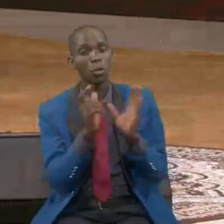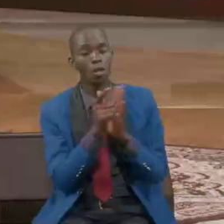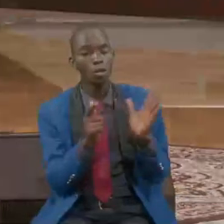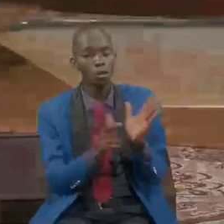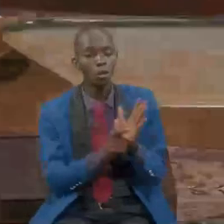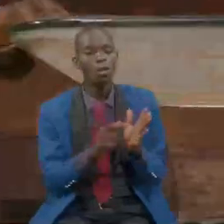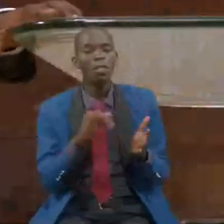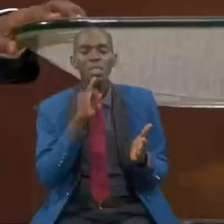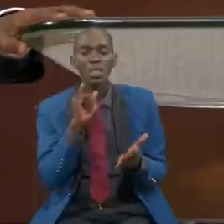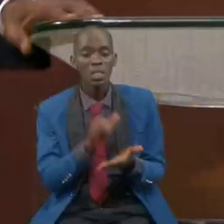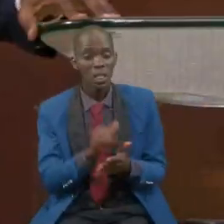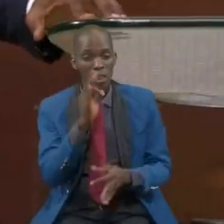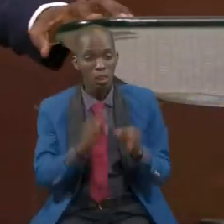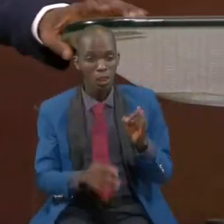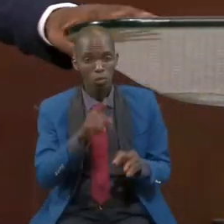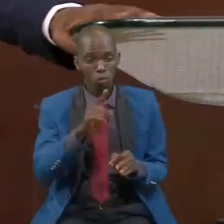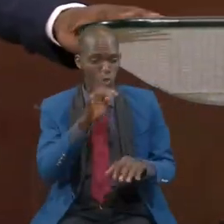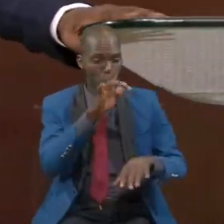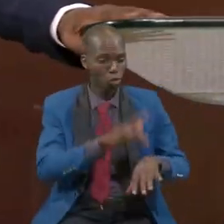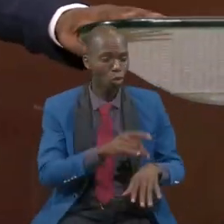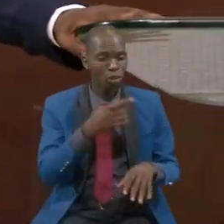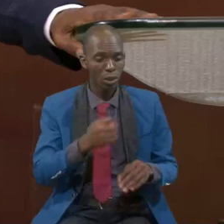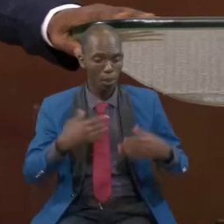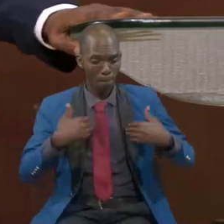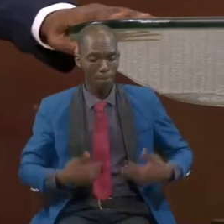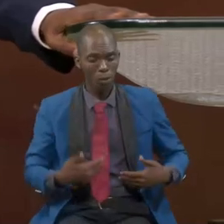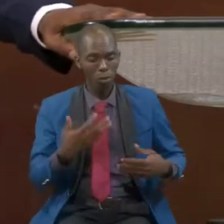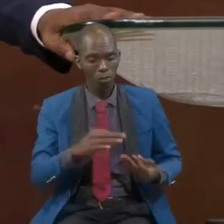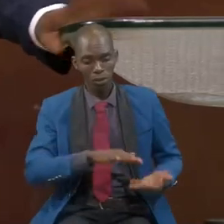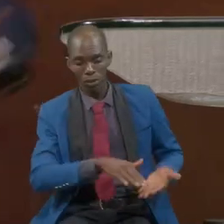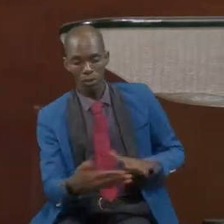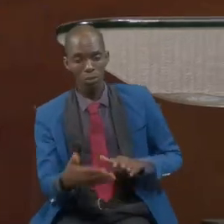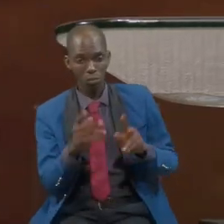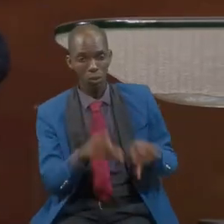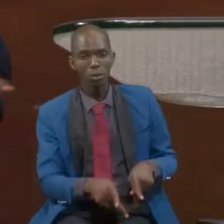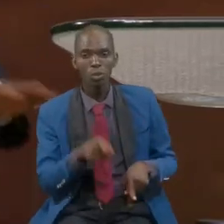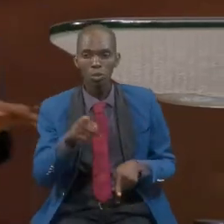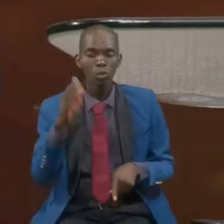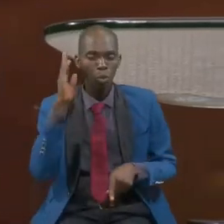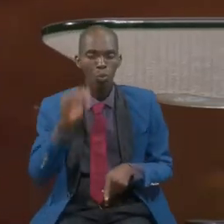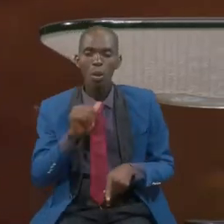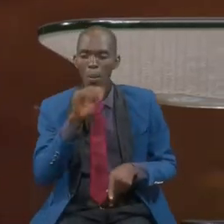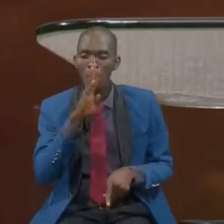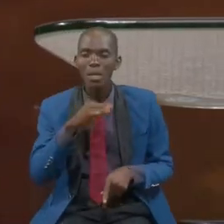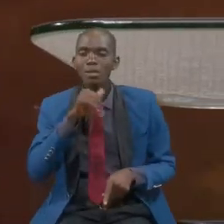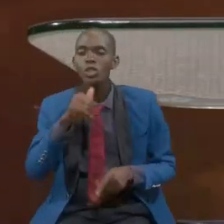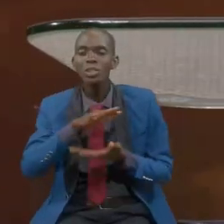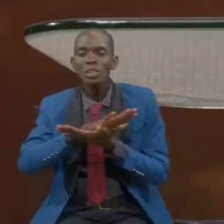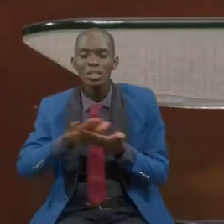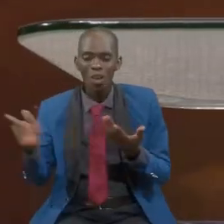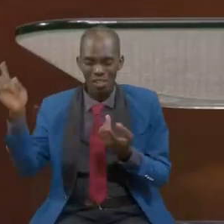qu'on répandre le le sang le fait que que quand on touche un un